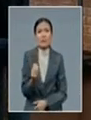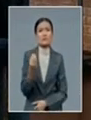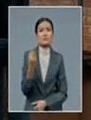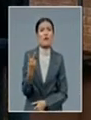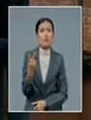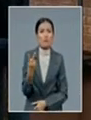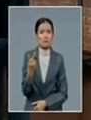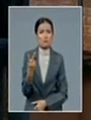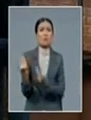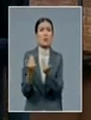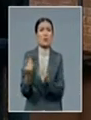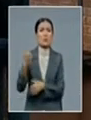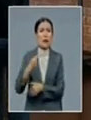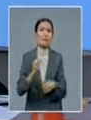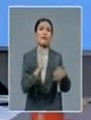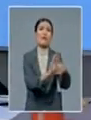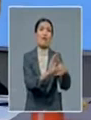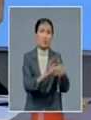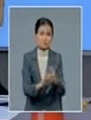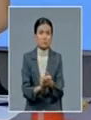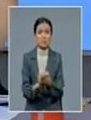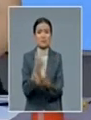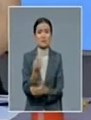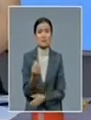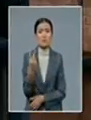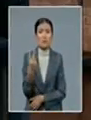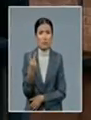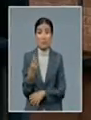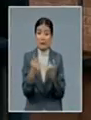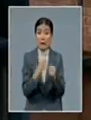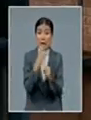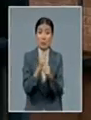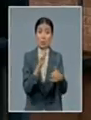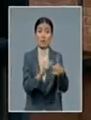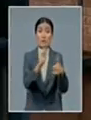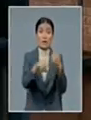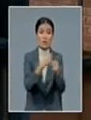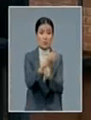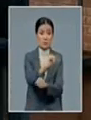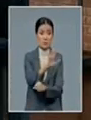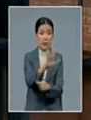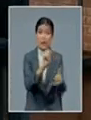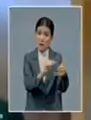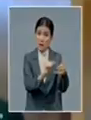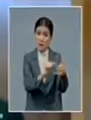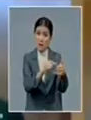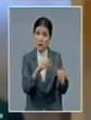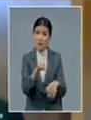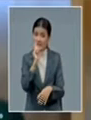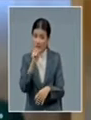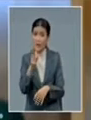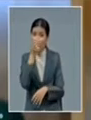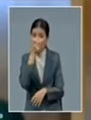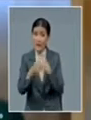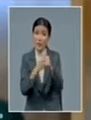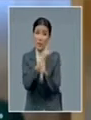เป็นลูกหลานของซูดานทั้งสิ้นมีอยู่ครอบครัวเดียวเท่านั้นบนโลกนี ้นี่ไปเช็คอายุมาเพราะว่าซูดานอายุ45นะคะซึ่งเขาบอกตามอายุของแรดข่าวปกติเนี่ย